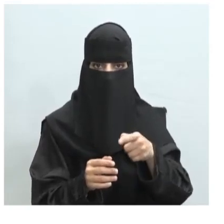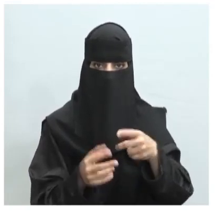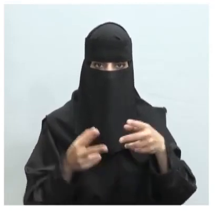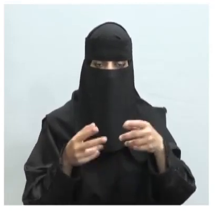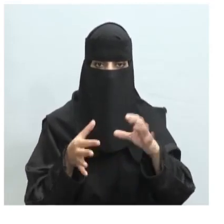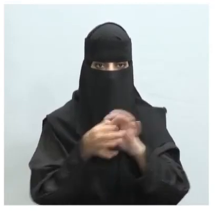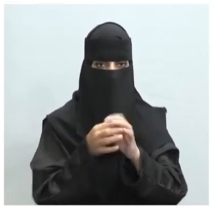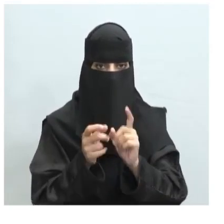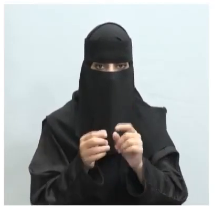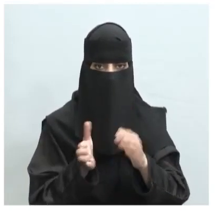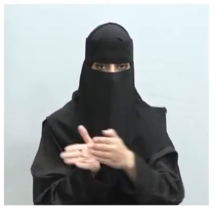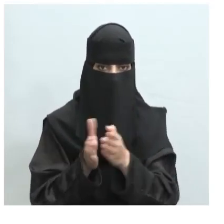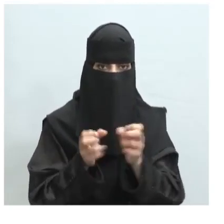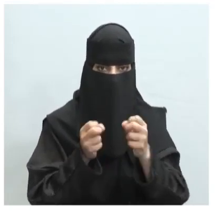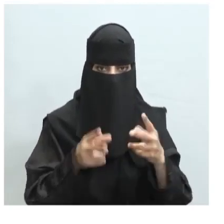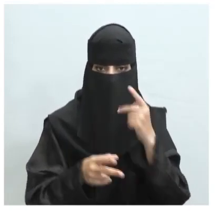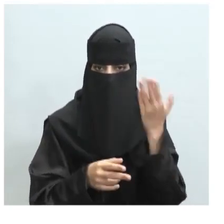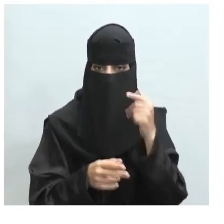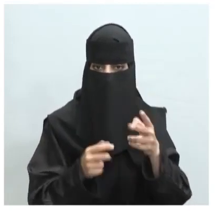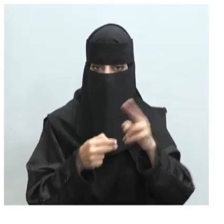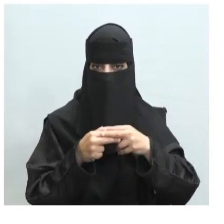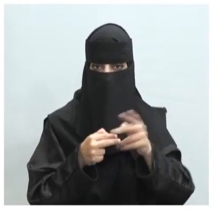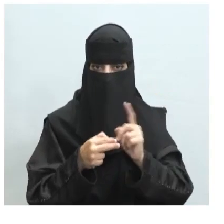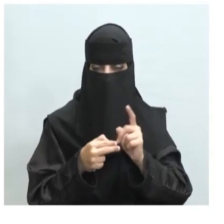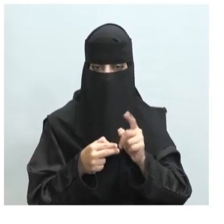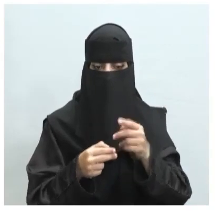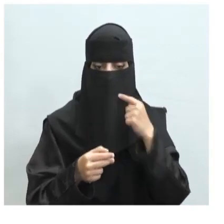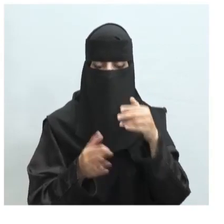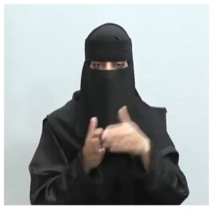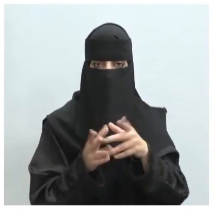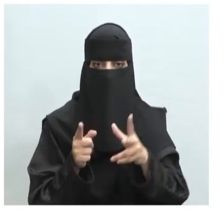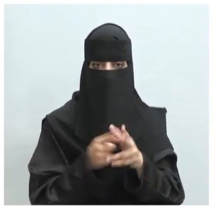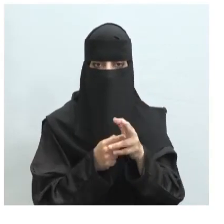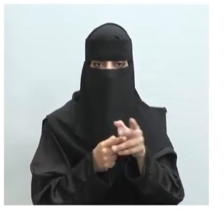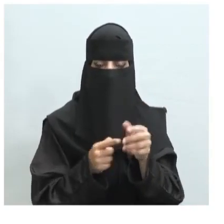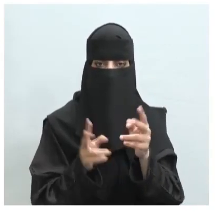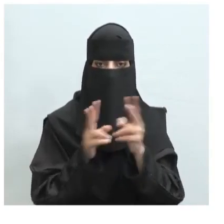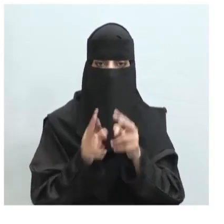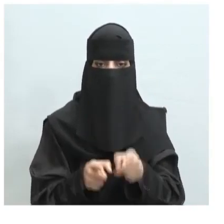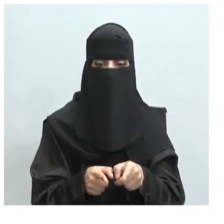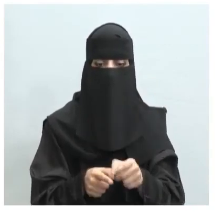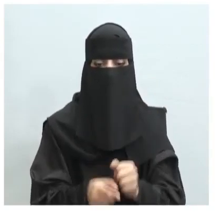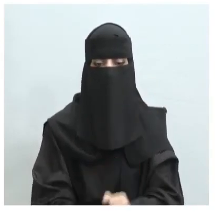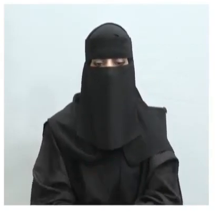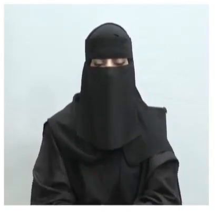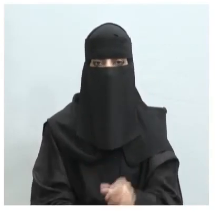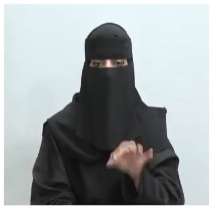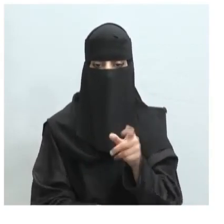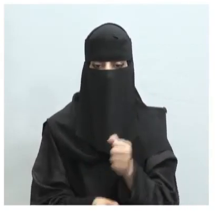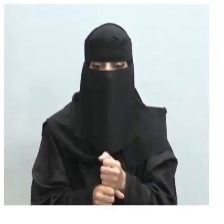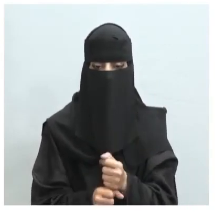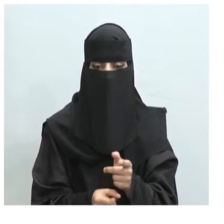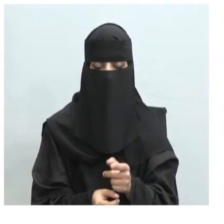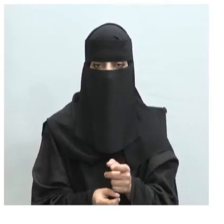موصل ان يكون المفتاح مفتوح كما شاهدنا قبل قليل سوف ينقطع بذلك التيار الكهربائي ومنها